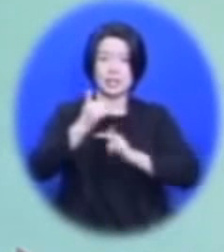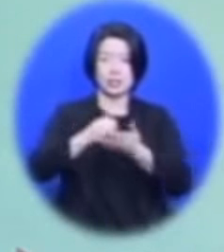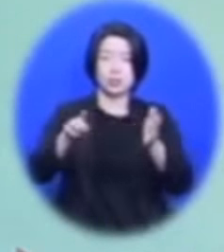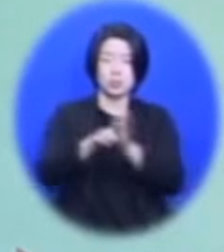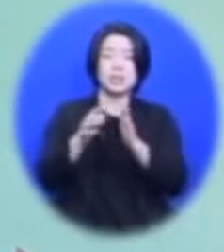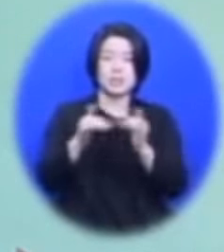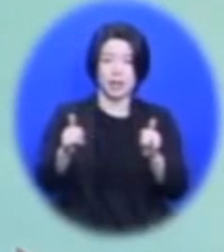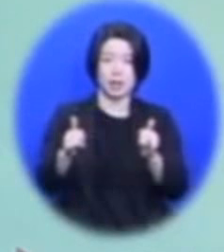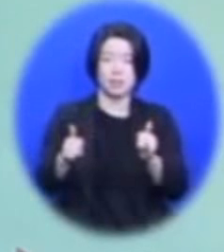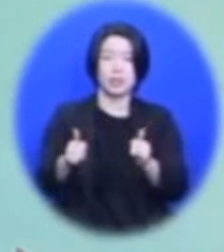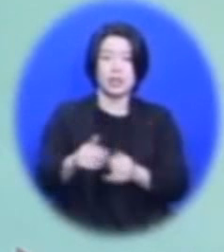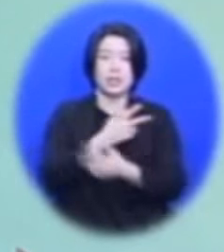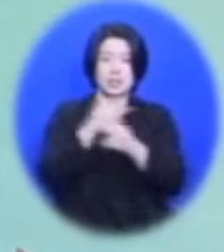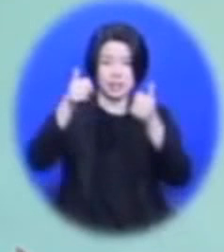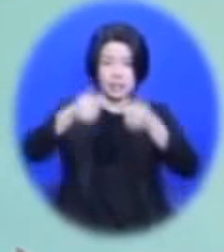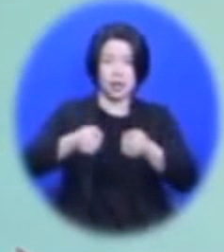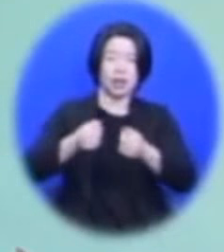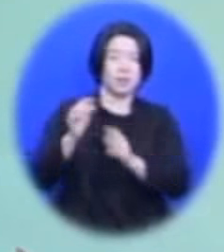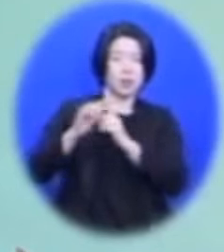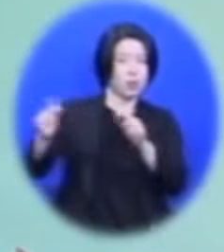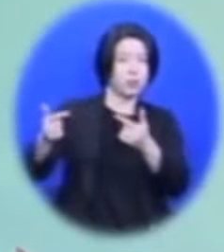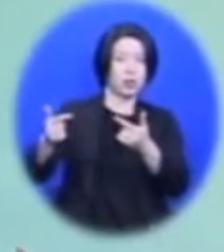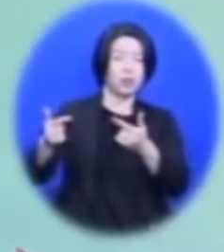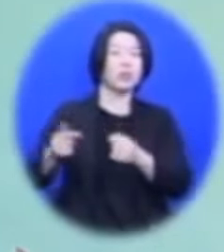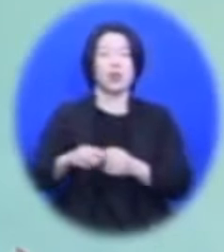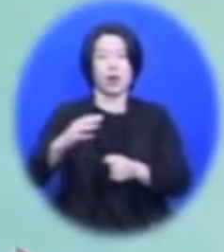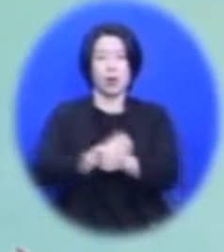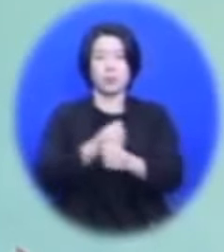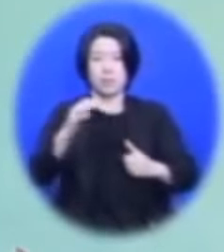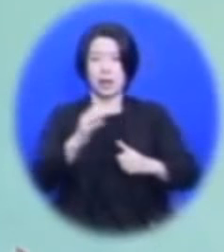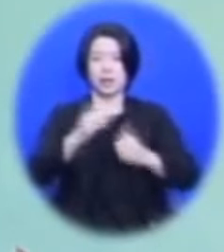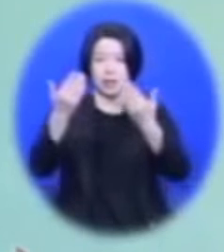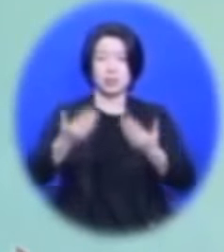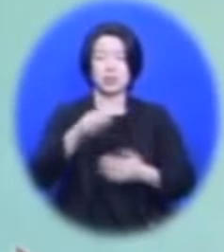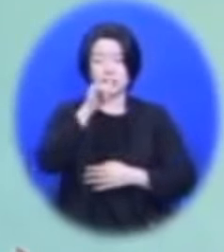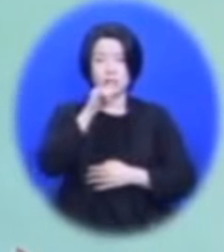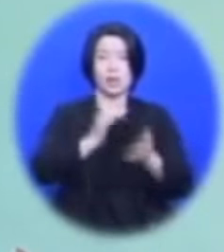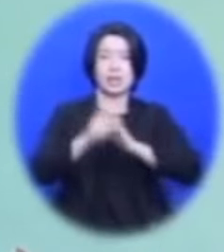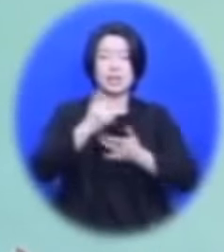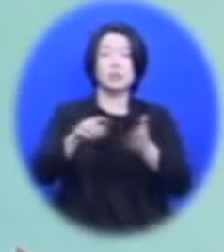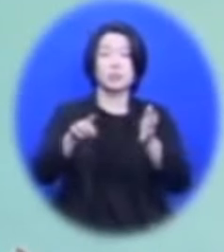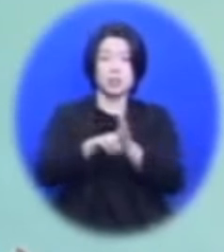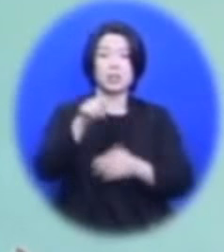사람들 신사참배 거부하고 엄청나게 박해를 받았습니다. 예수를 믿는 것이